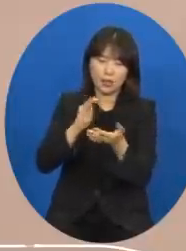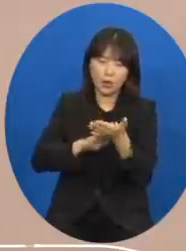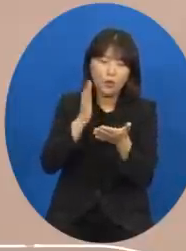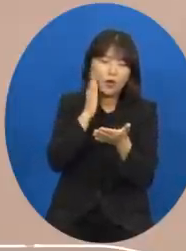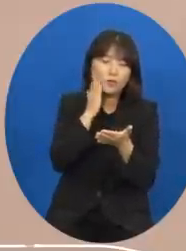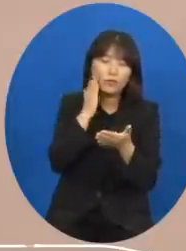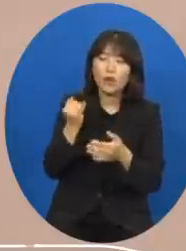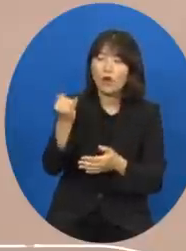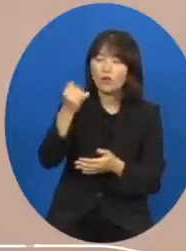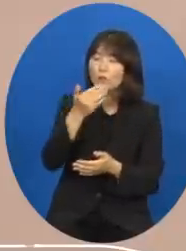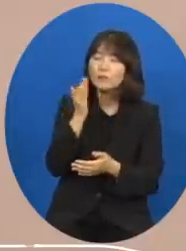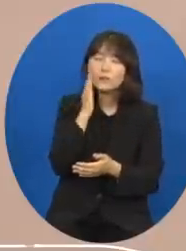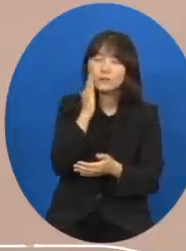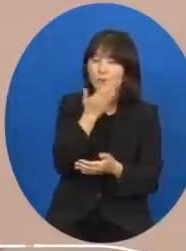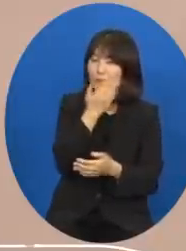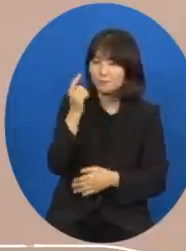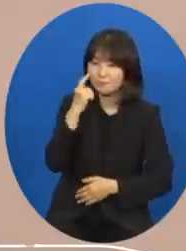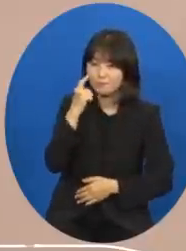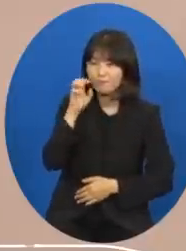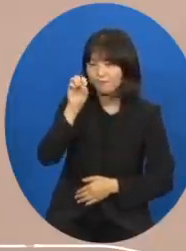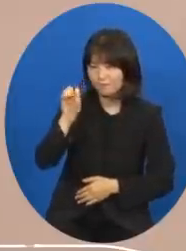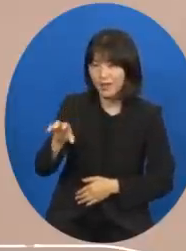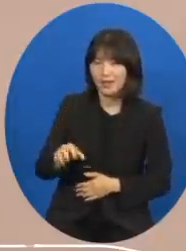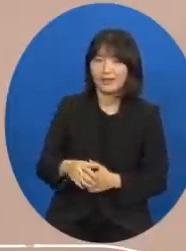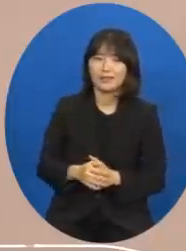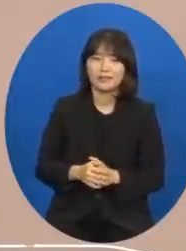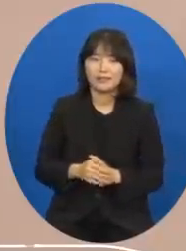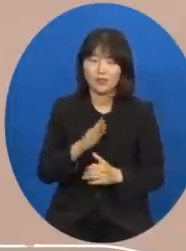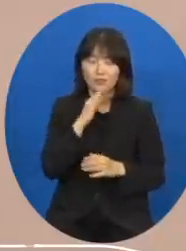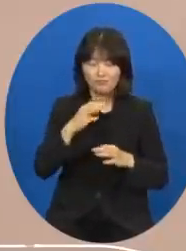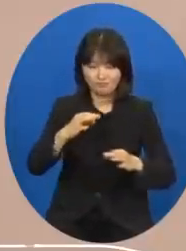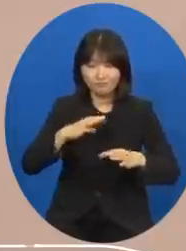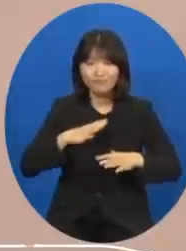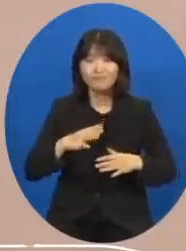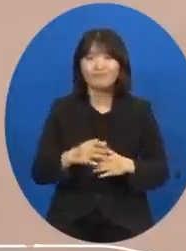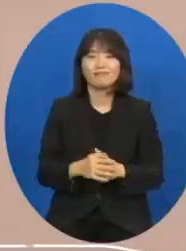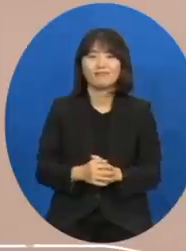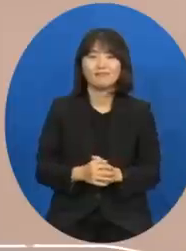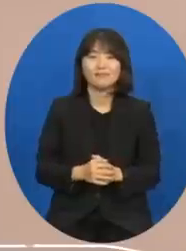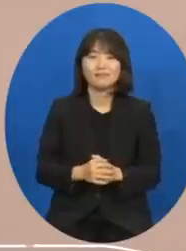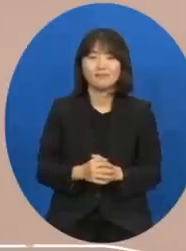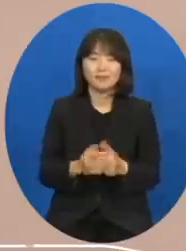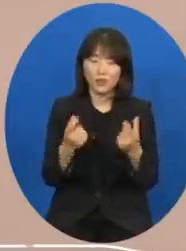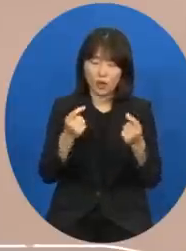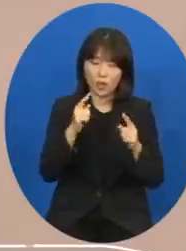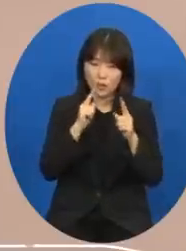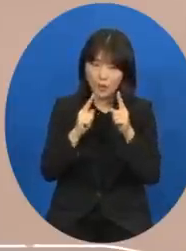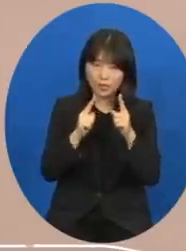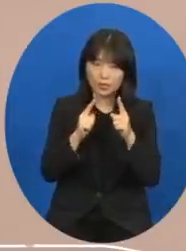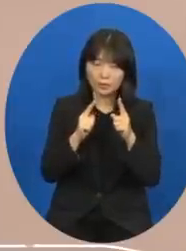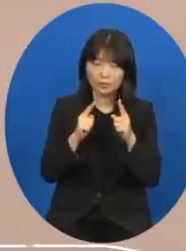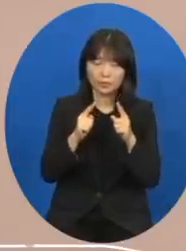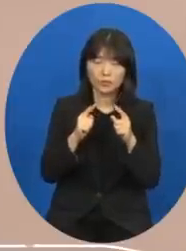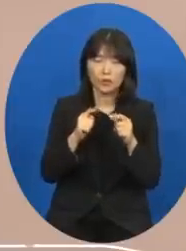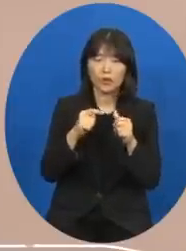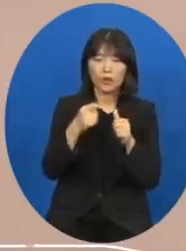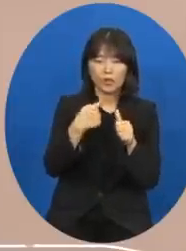발라보라고. 정말 놀랍잖아요. 똑같은 말씀으로 양육을